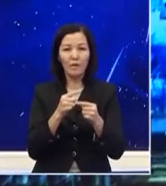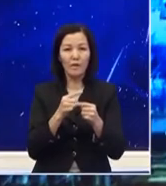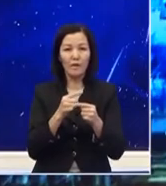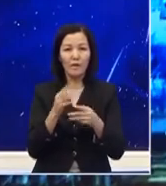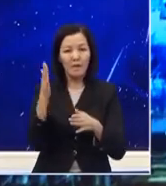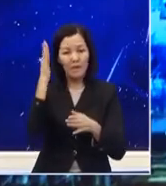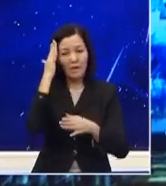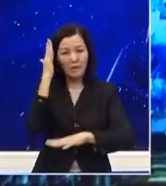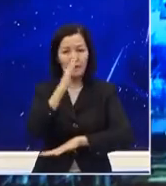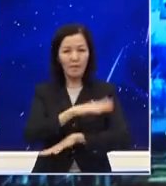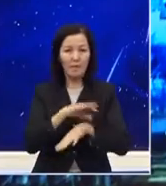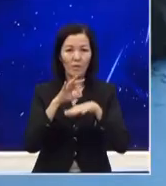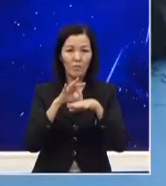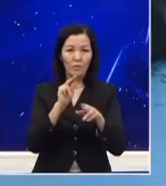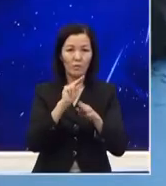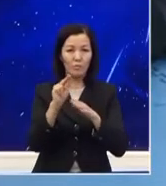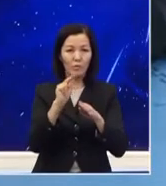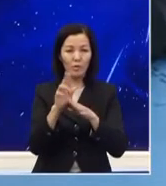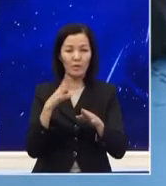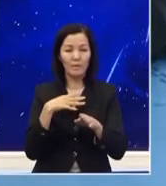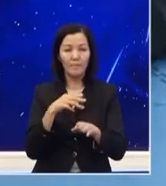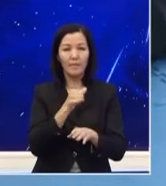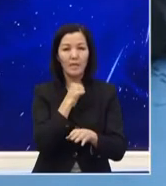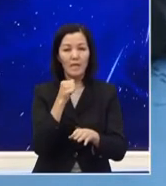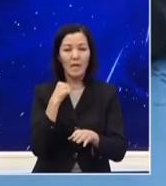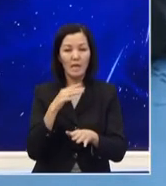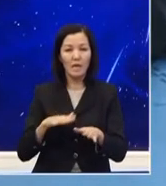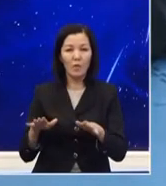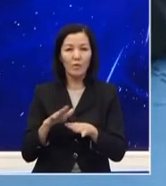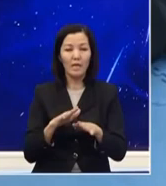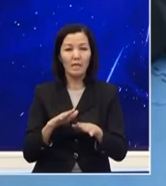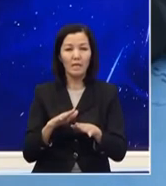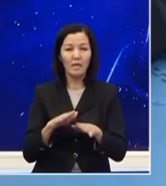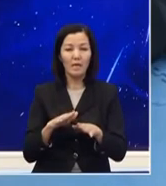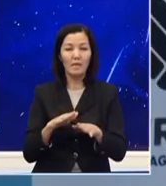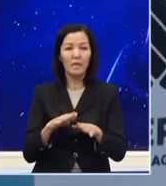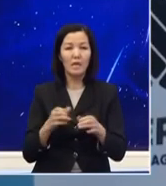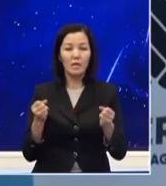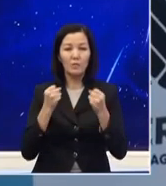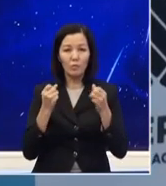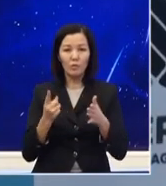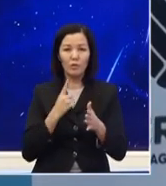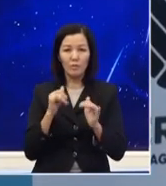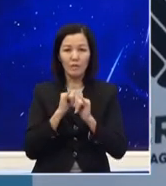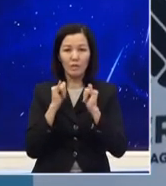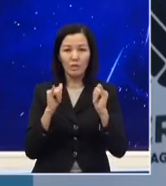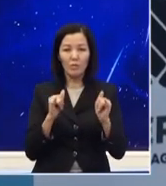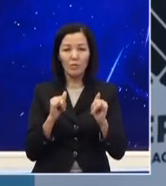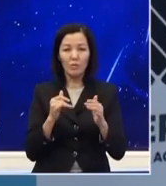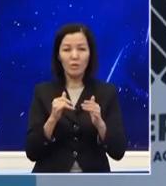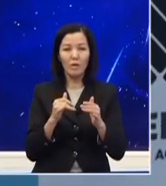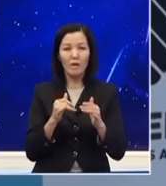тәсілдерін көрсетті. Талғар ауданының жас спортшыларына білікті атлеттен білмегенін үйреніп, шеберлігін жетілдіруге тамаша мүмкіндік